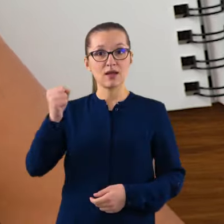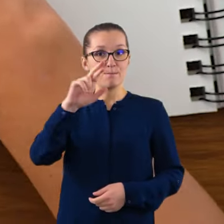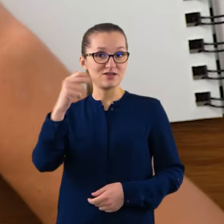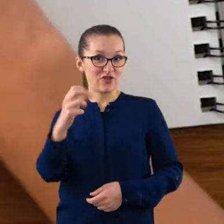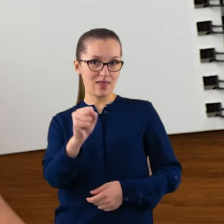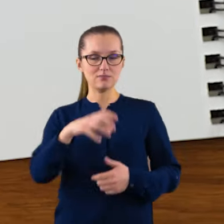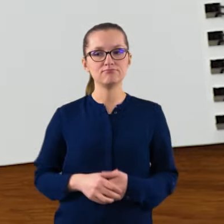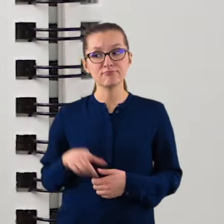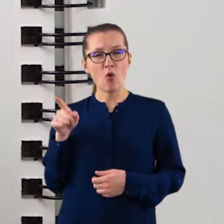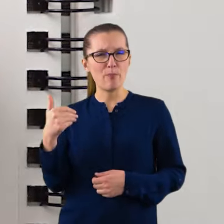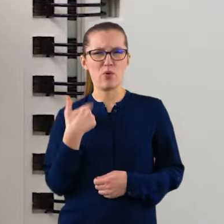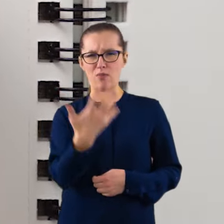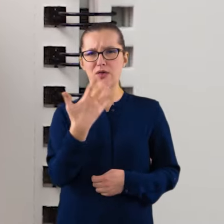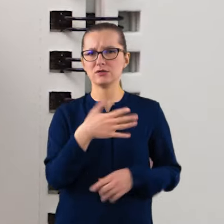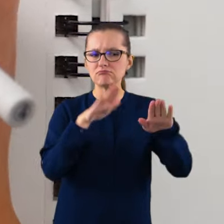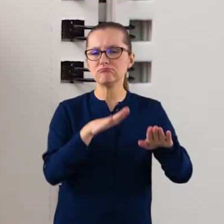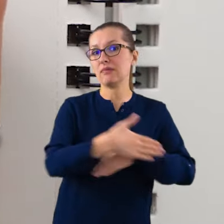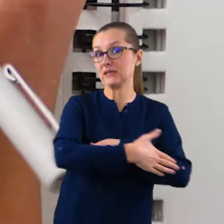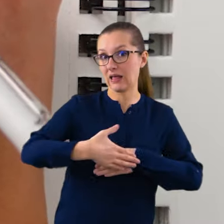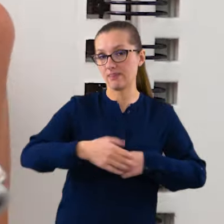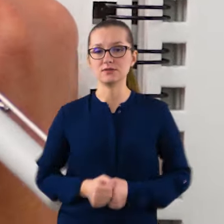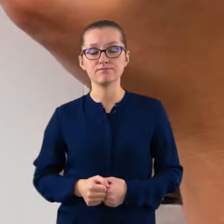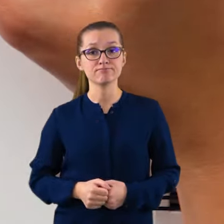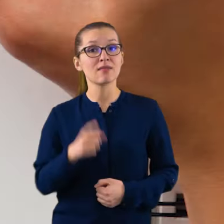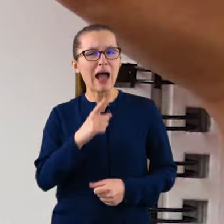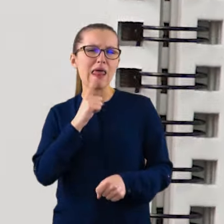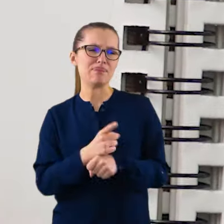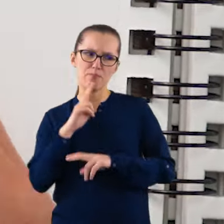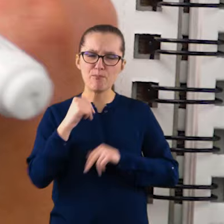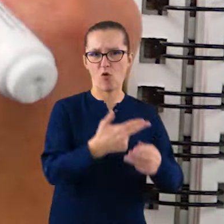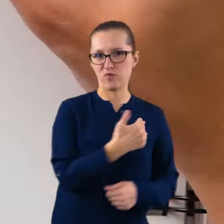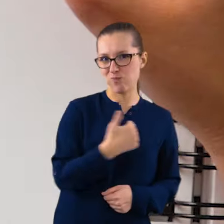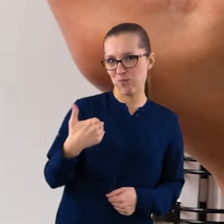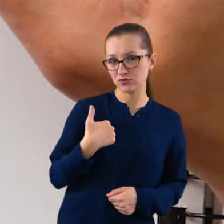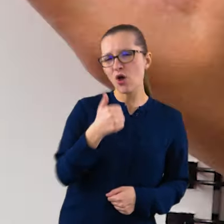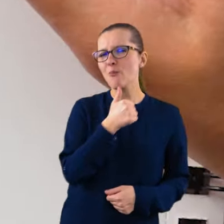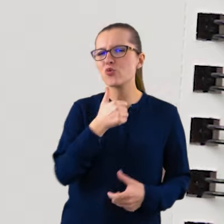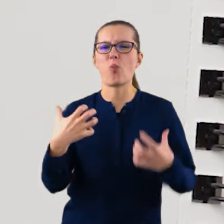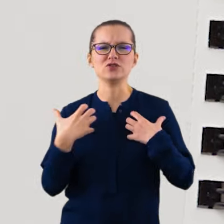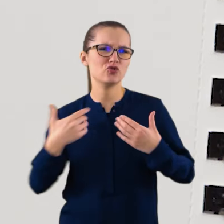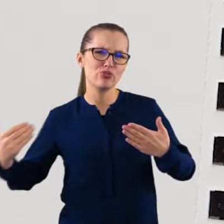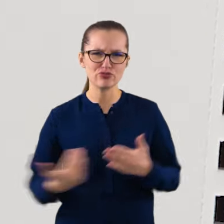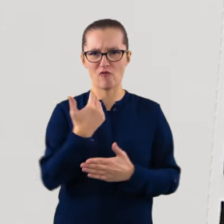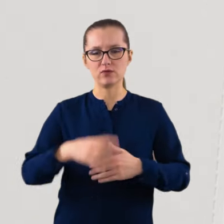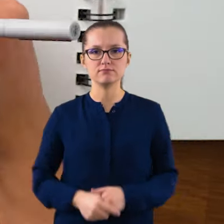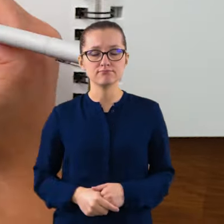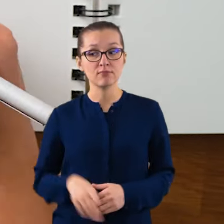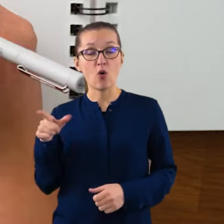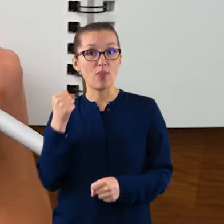Oto Marzena. Po 5 latach spędzonych za granicą postanowiła wrócić do kraju, by tu ułożyć swoje życie na